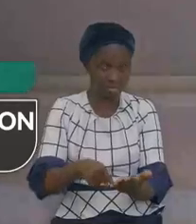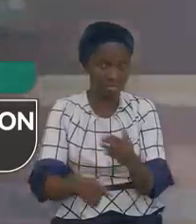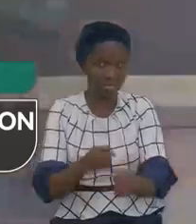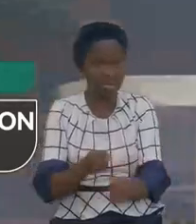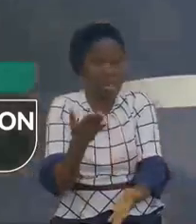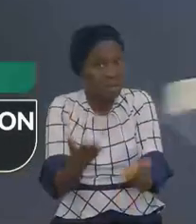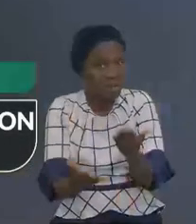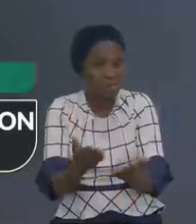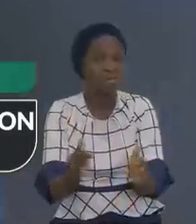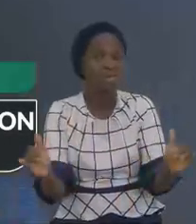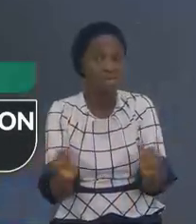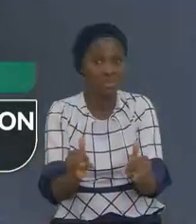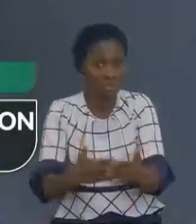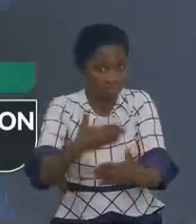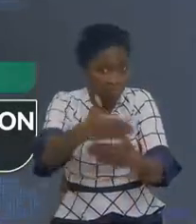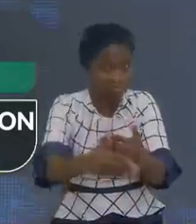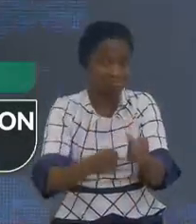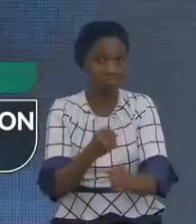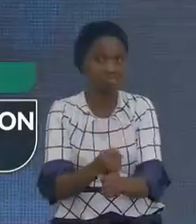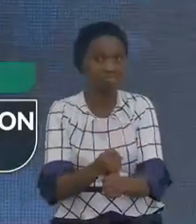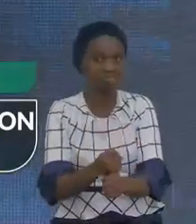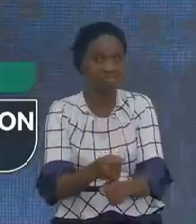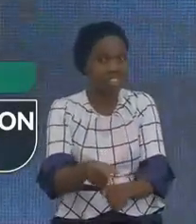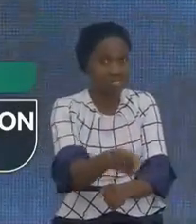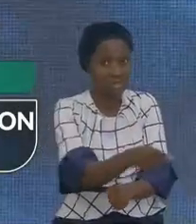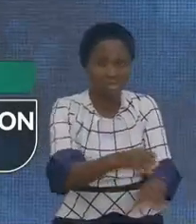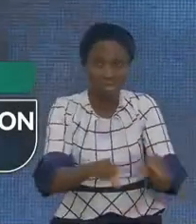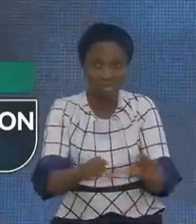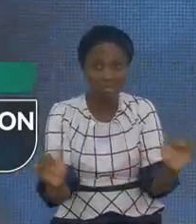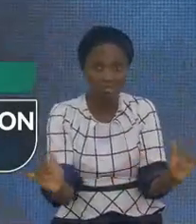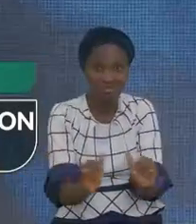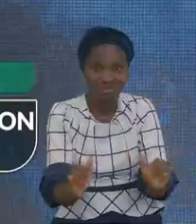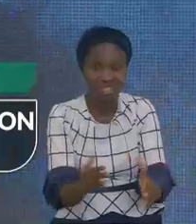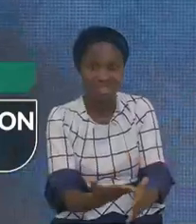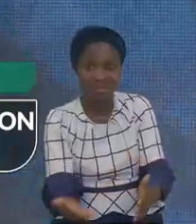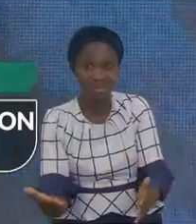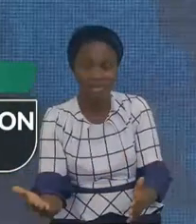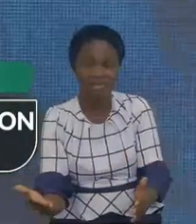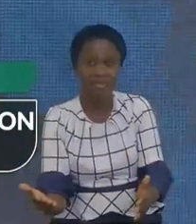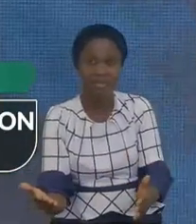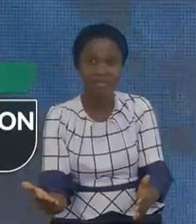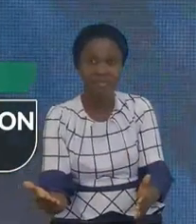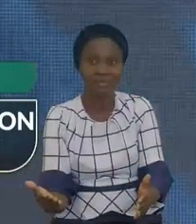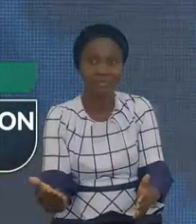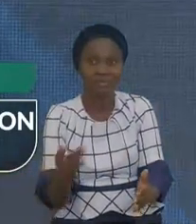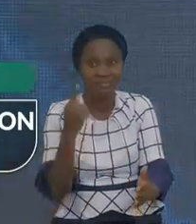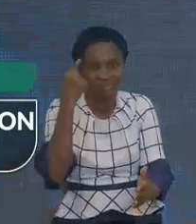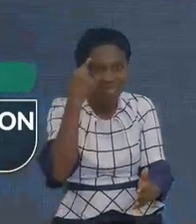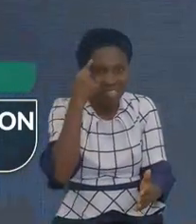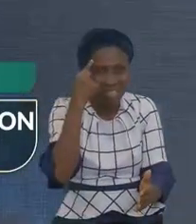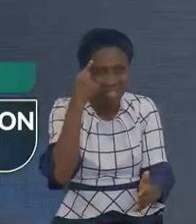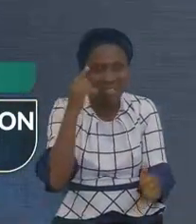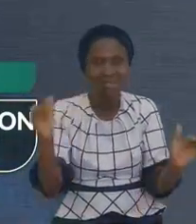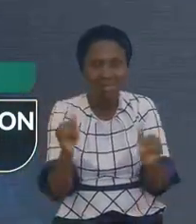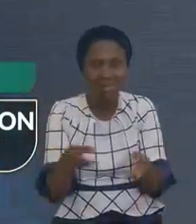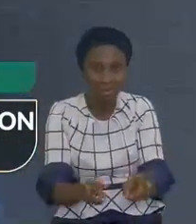Ils font la même chose. Ils pensent de la même manière. Ils